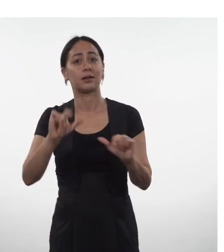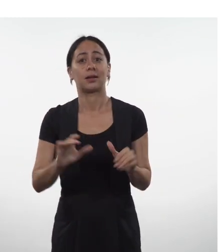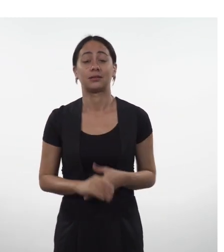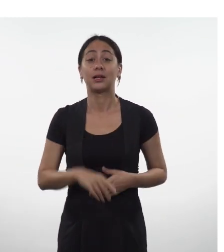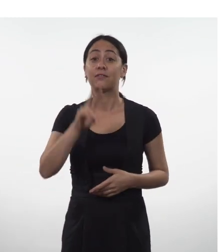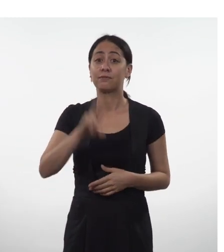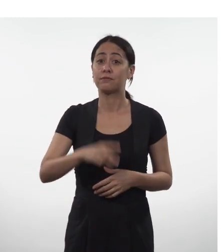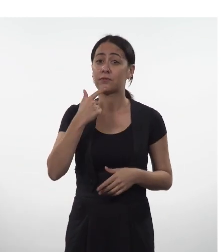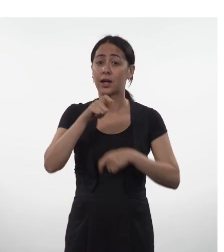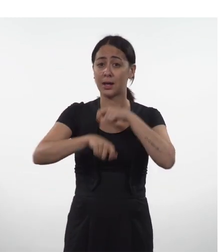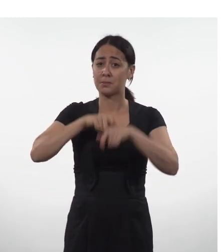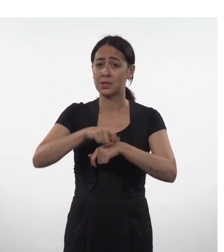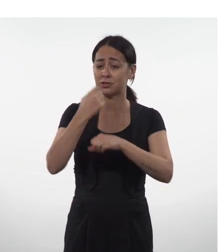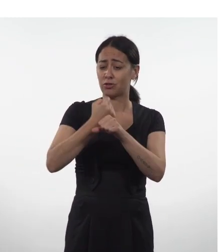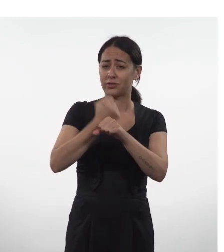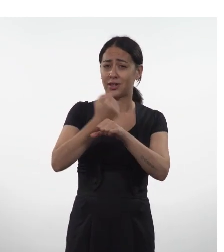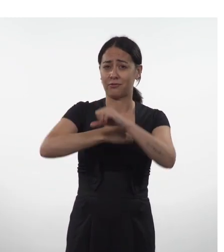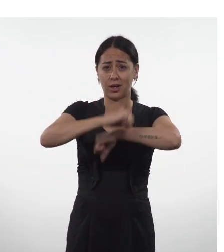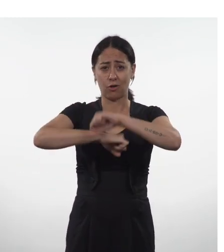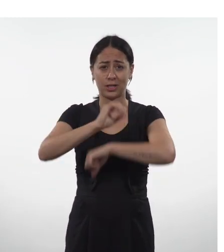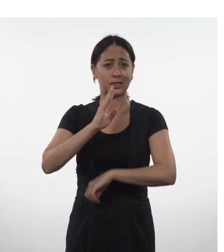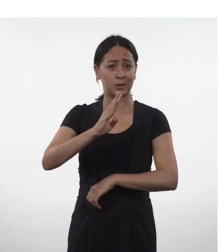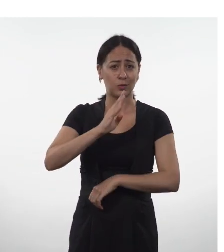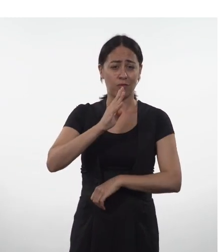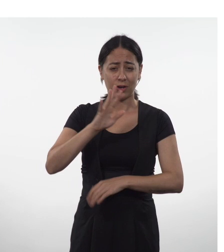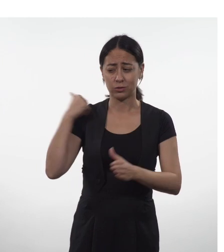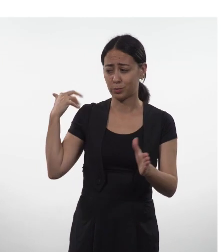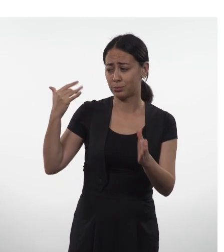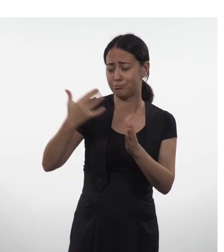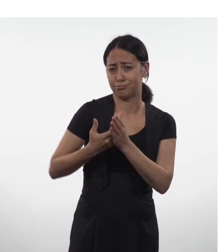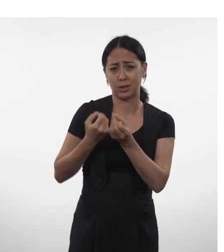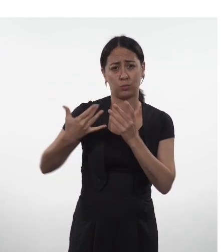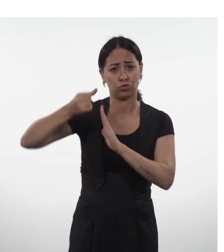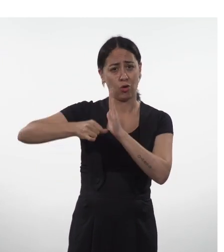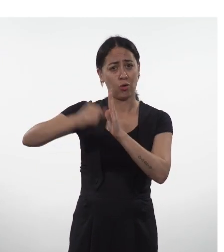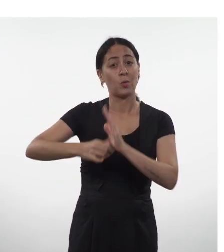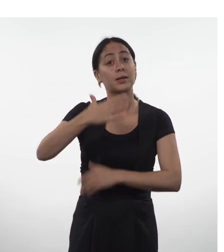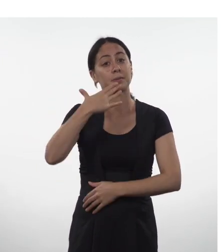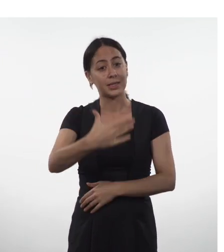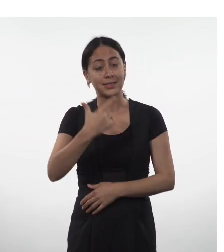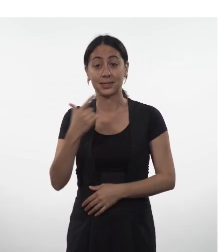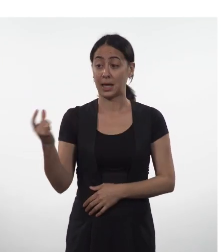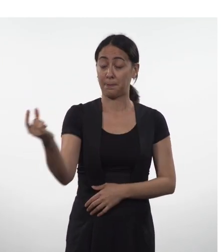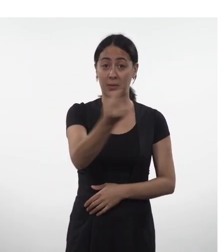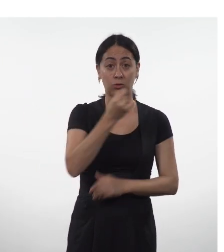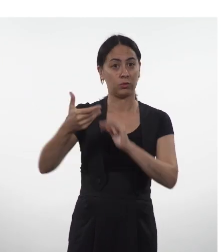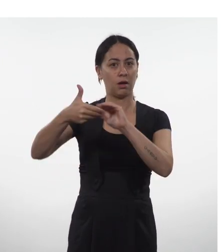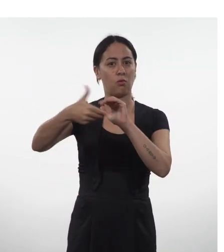personnes qui ont travaillé à l'organisation de ce webinaire depuis plusieurs mois et surtout à tous nos partenaires qui ont diffusé